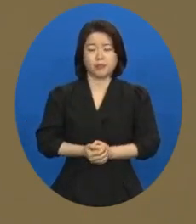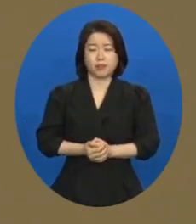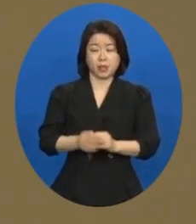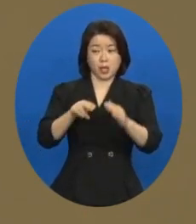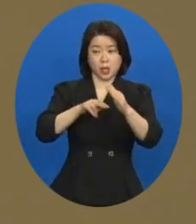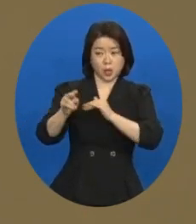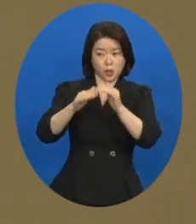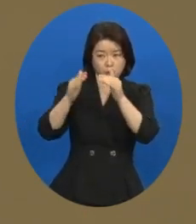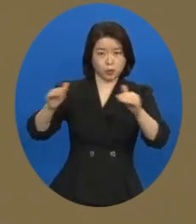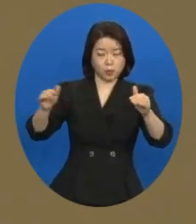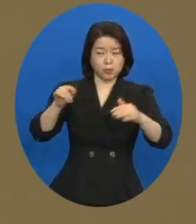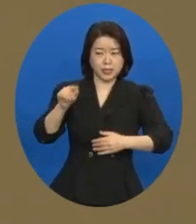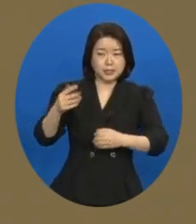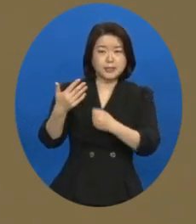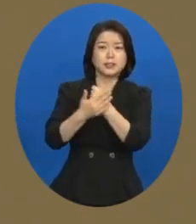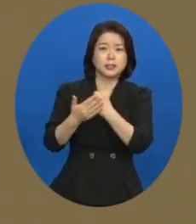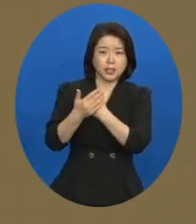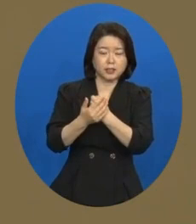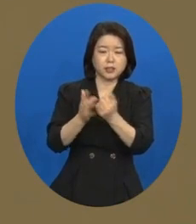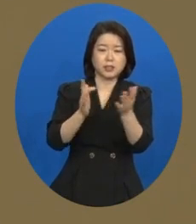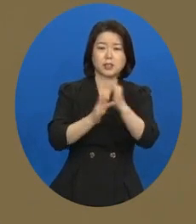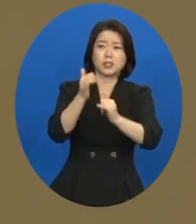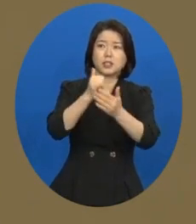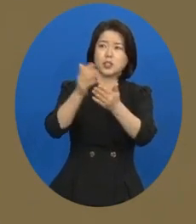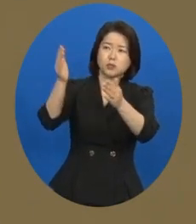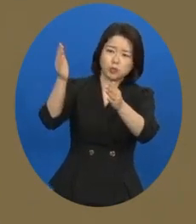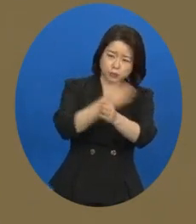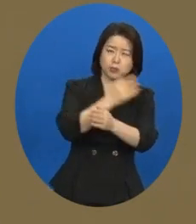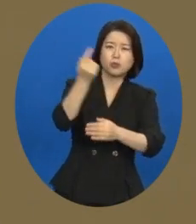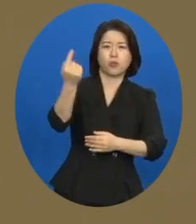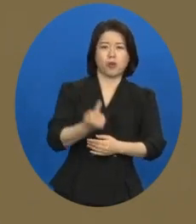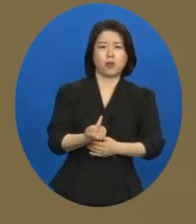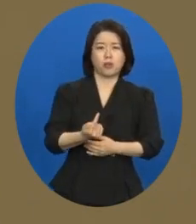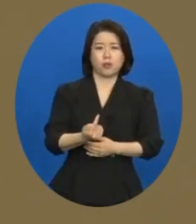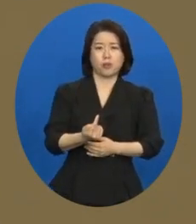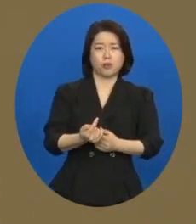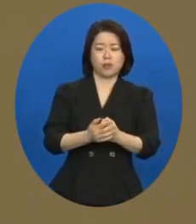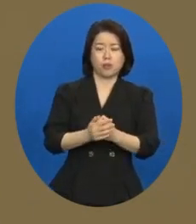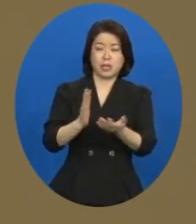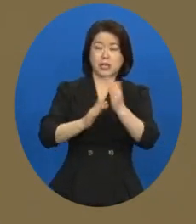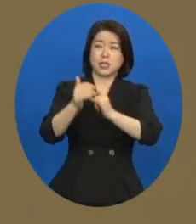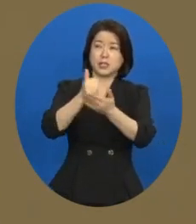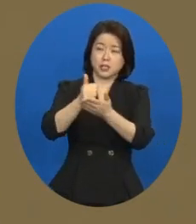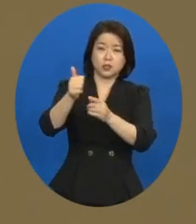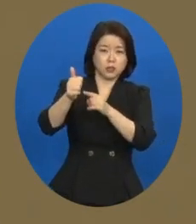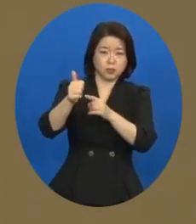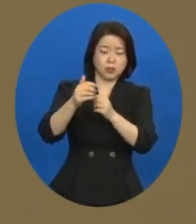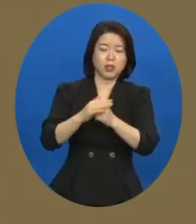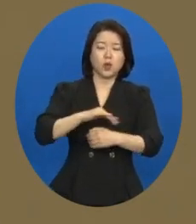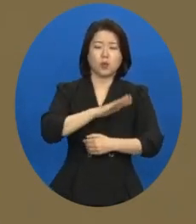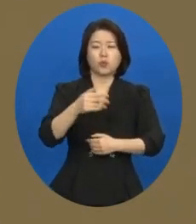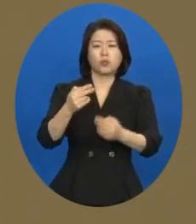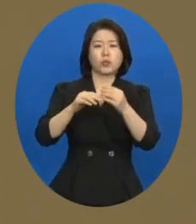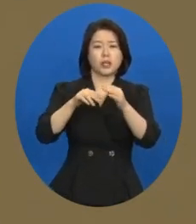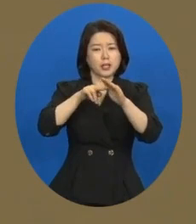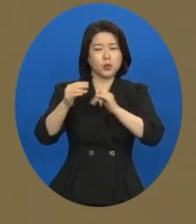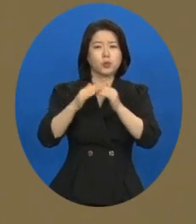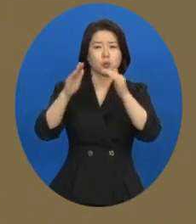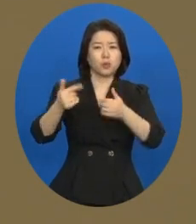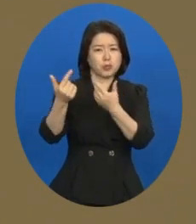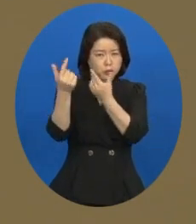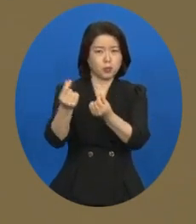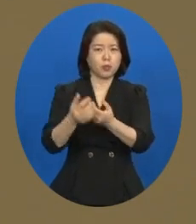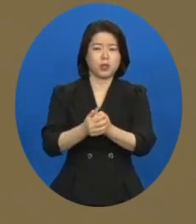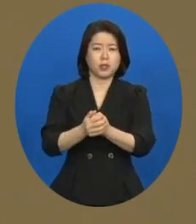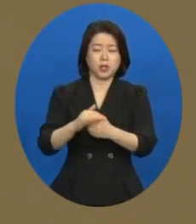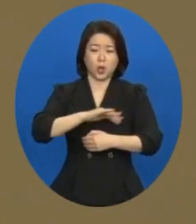도피성, 그 은혜는 예수님으로부터 오는 겁니다. 예수님 그분이 우리의 도피성이에요.